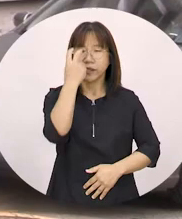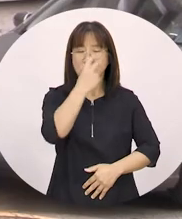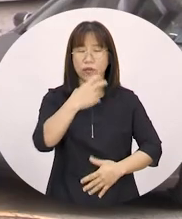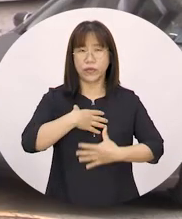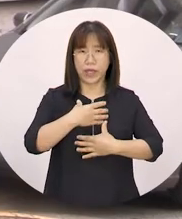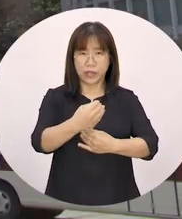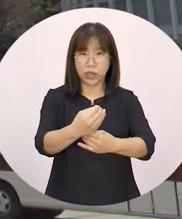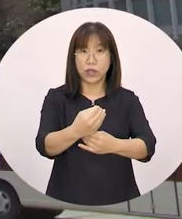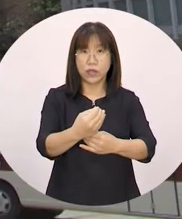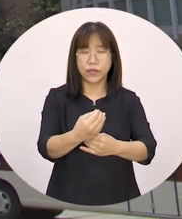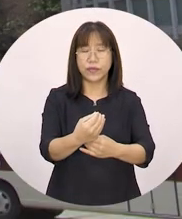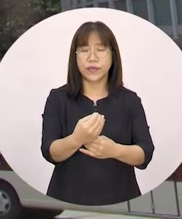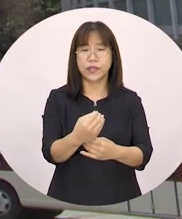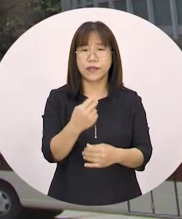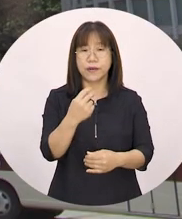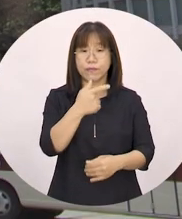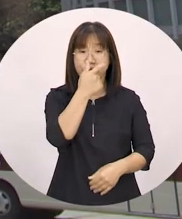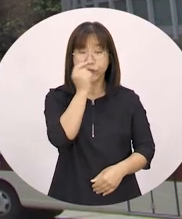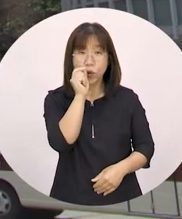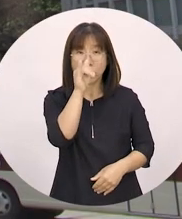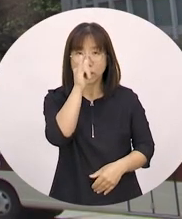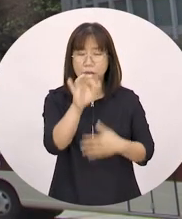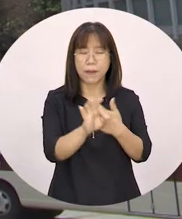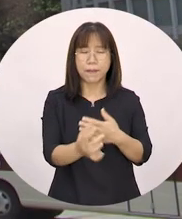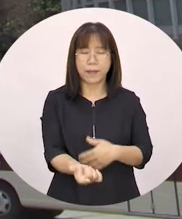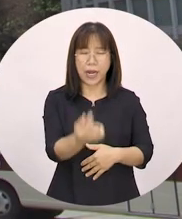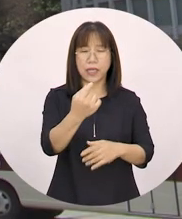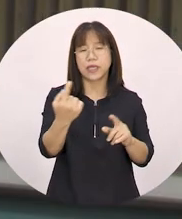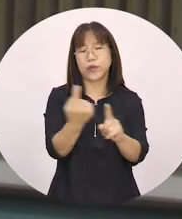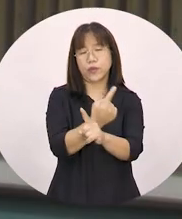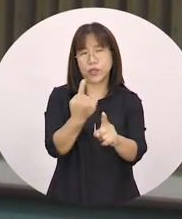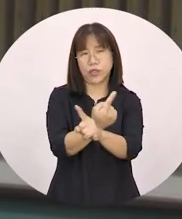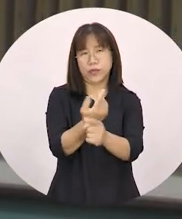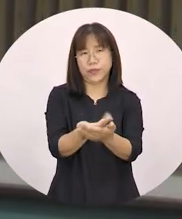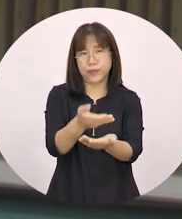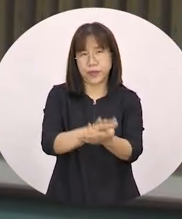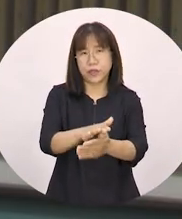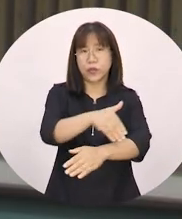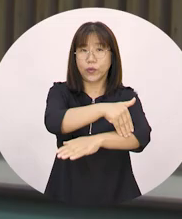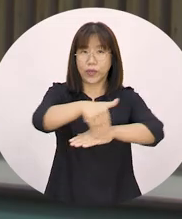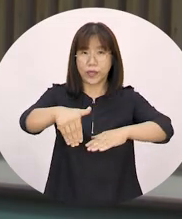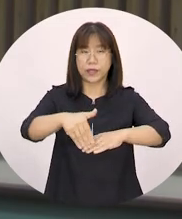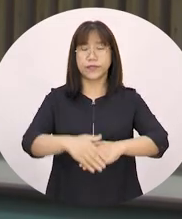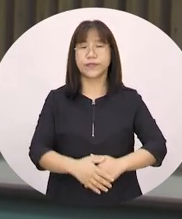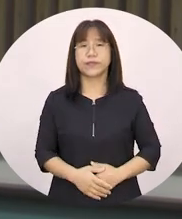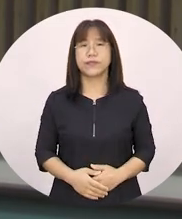기하고 점검 결과 미흡한 사항이 발견되면 즉시 시정조치하게 됩니다.